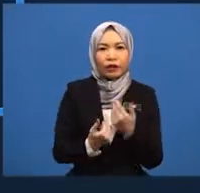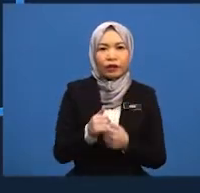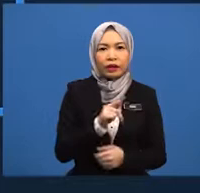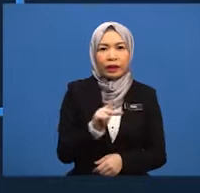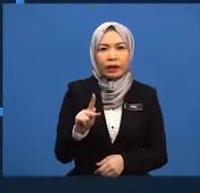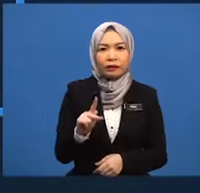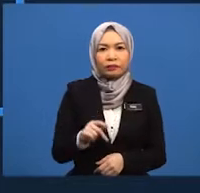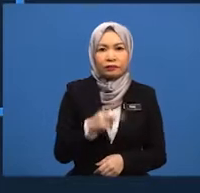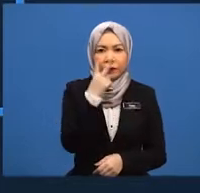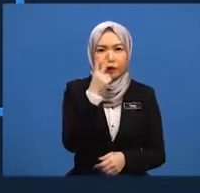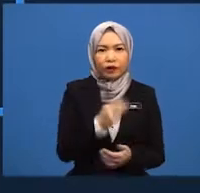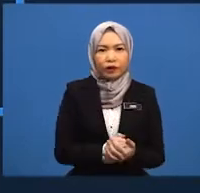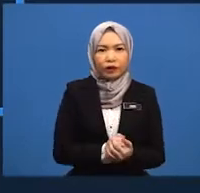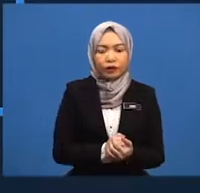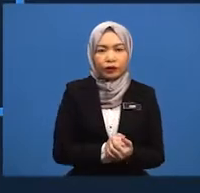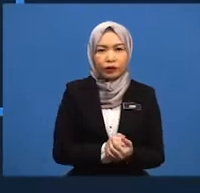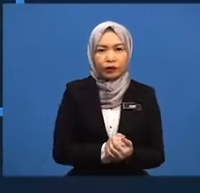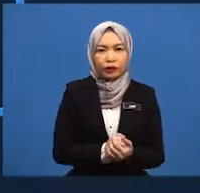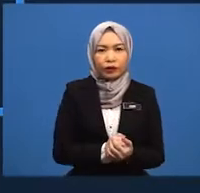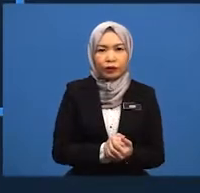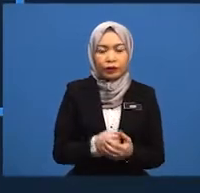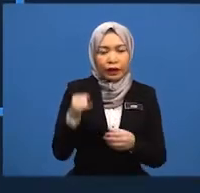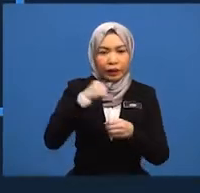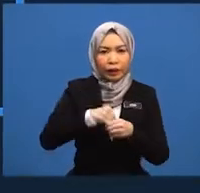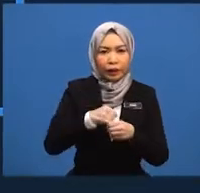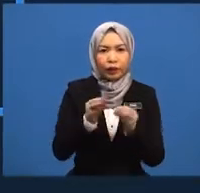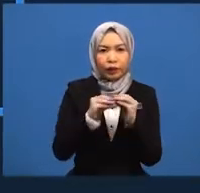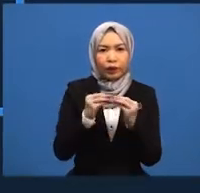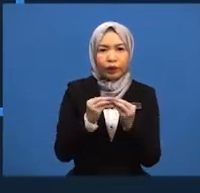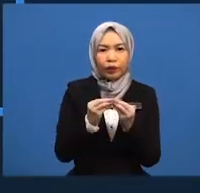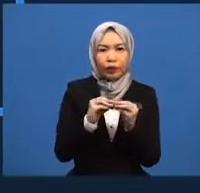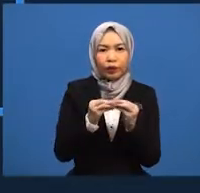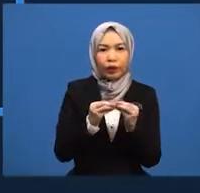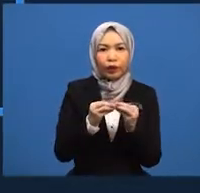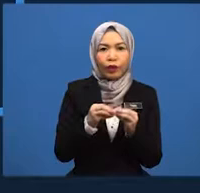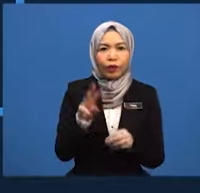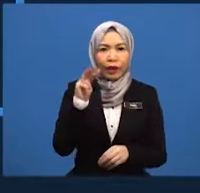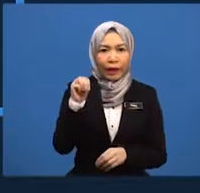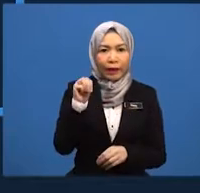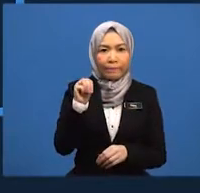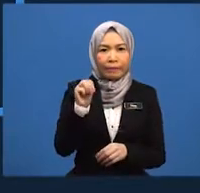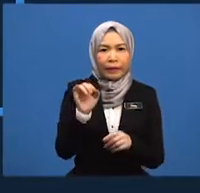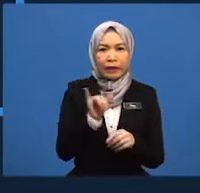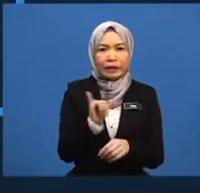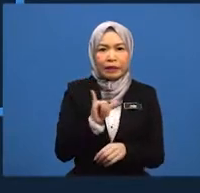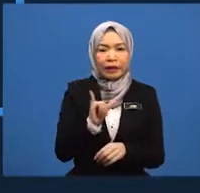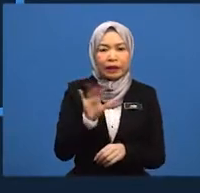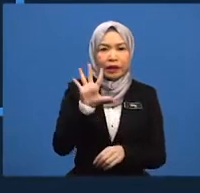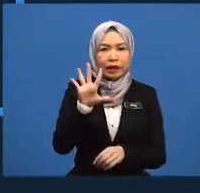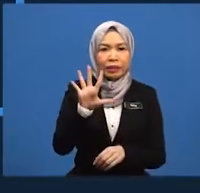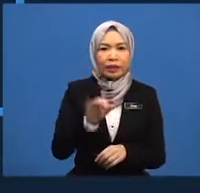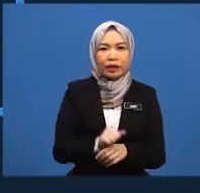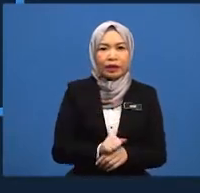Mula, input nombor M iaitu nombor 5. Input nombor